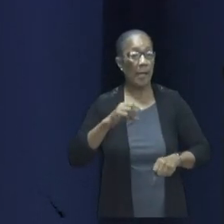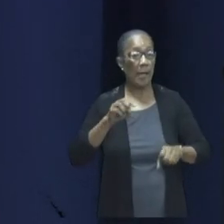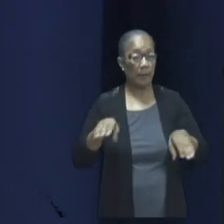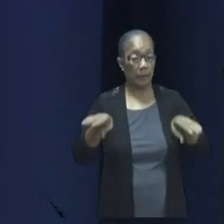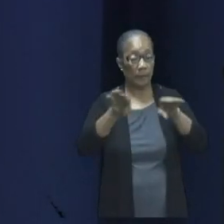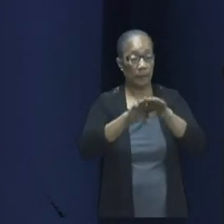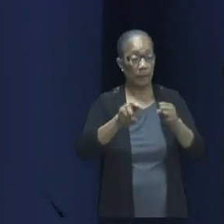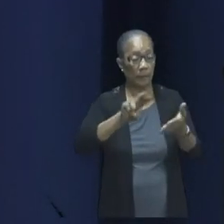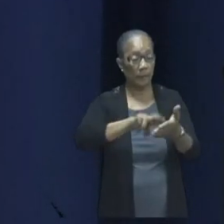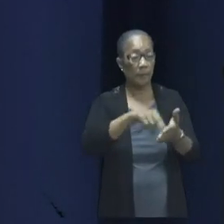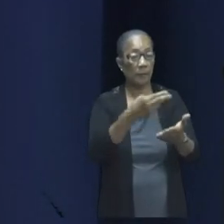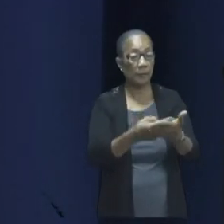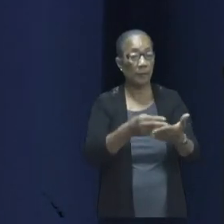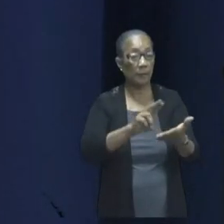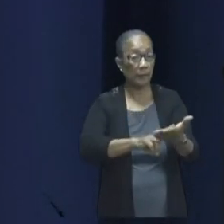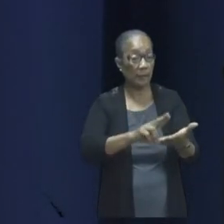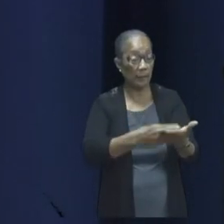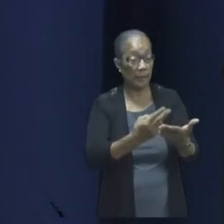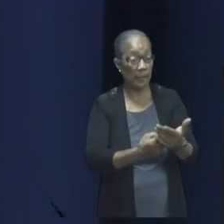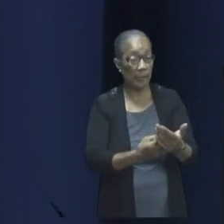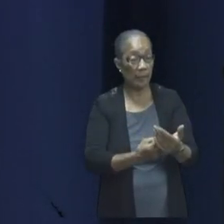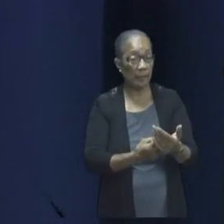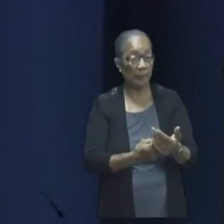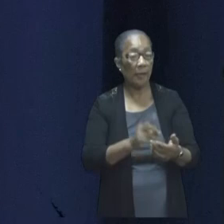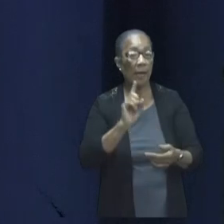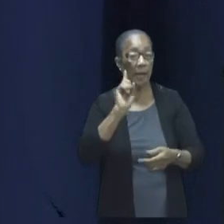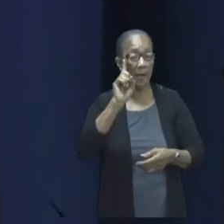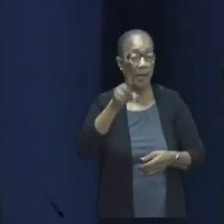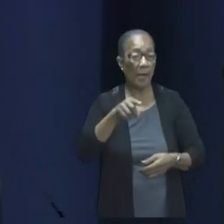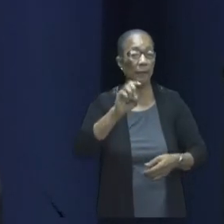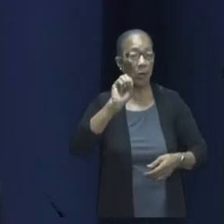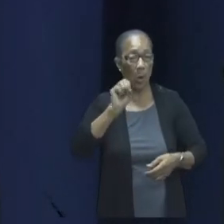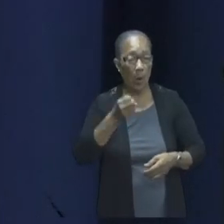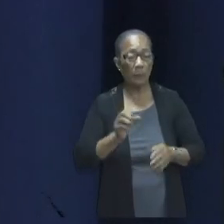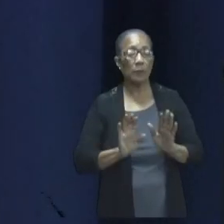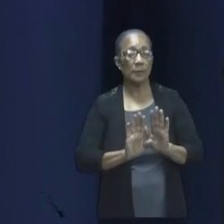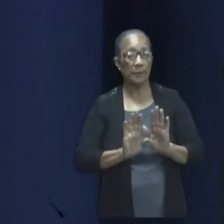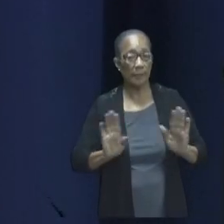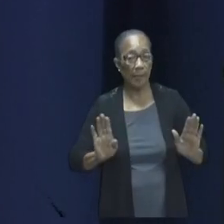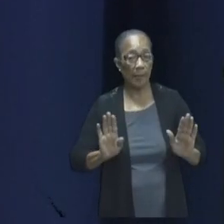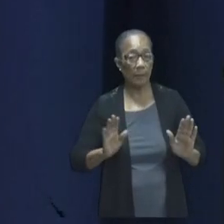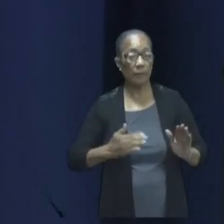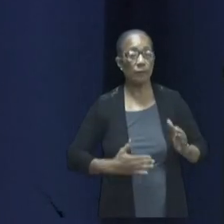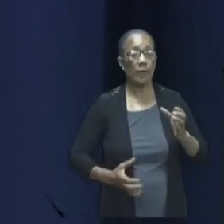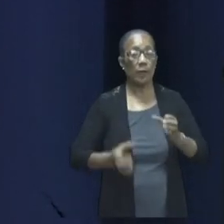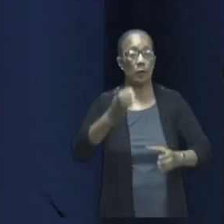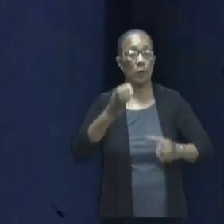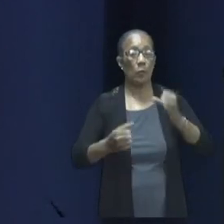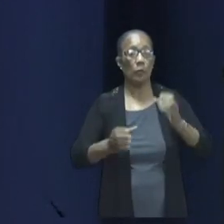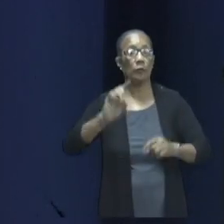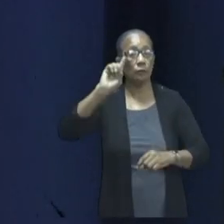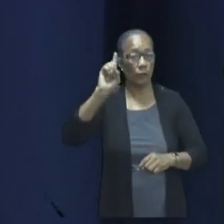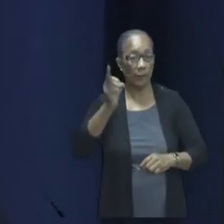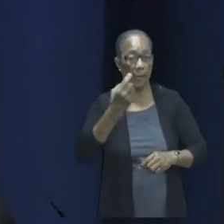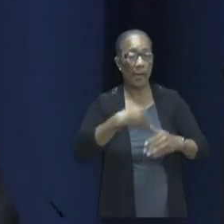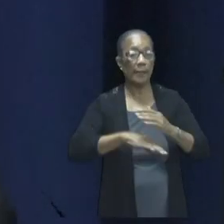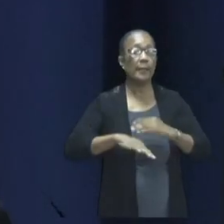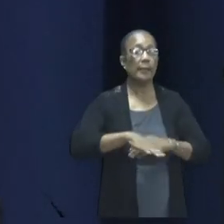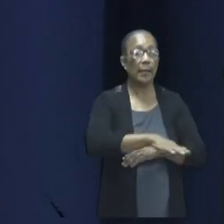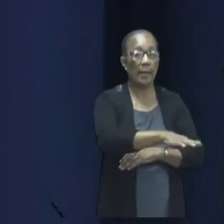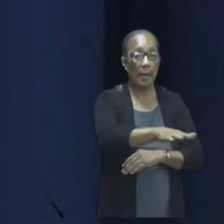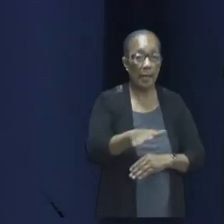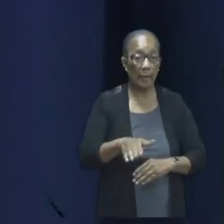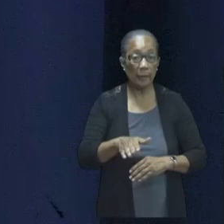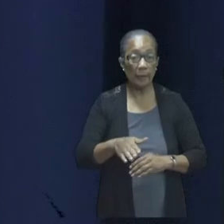die de splash for nature die gaat om de bescherming van bossen vooral in landen die dus een